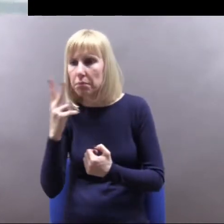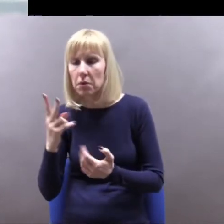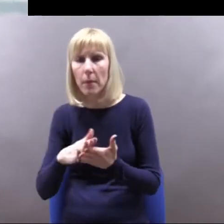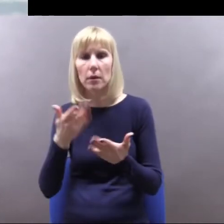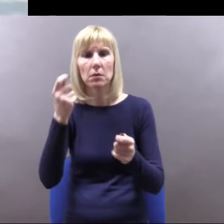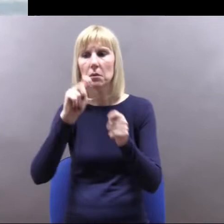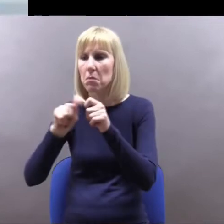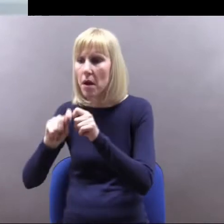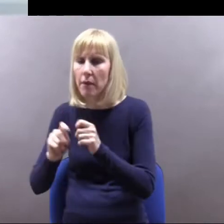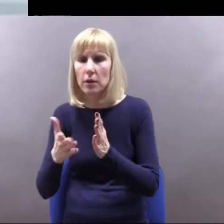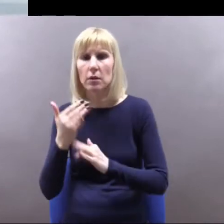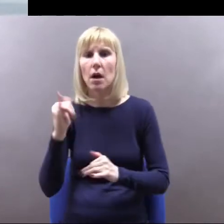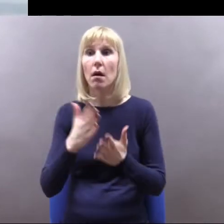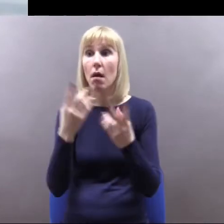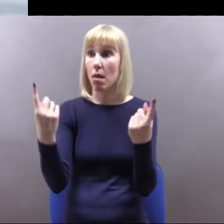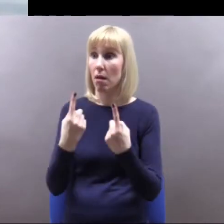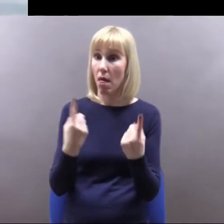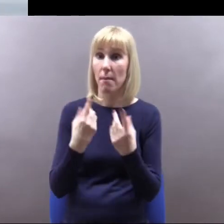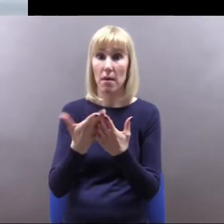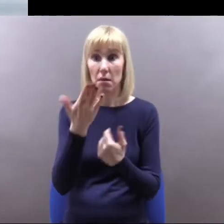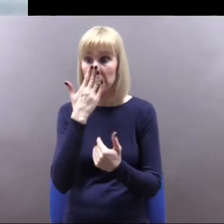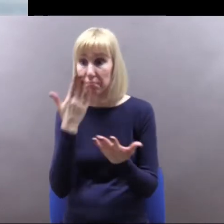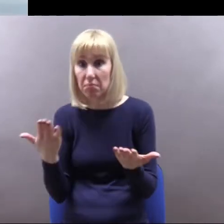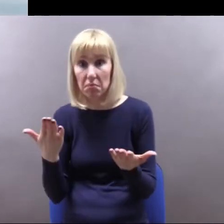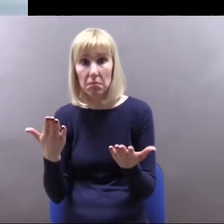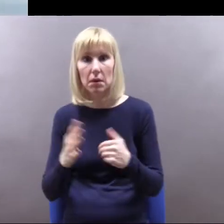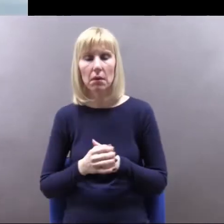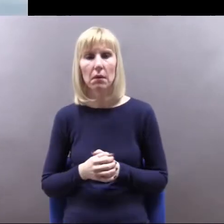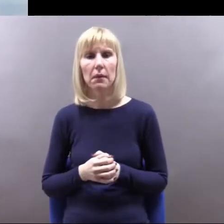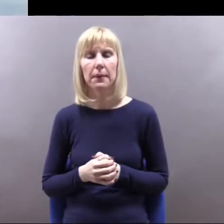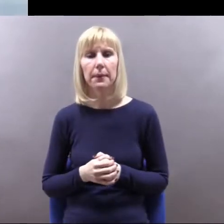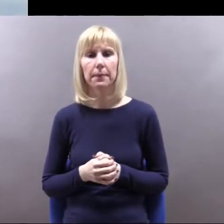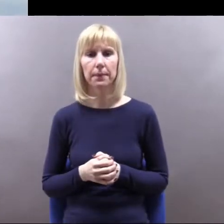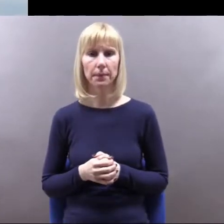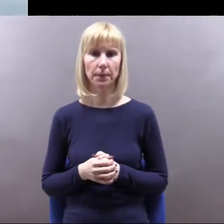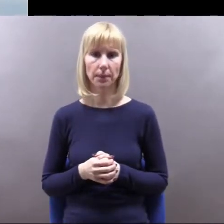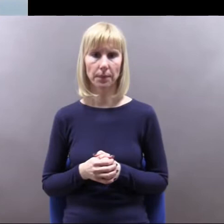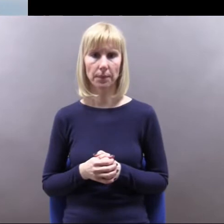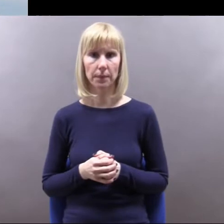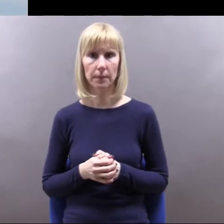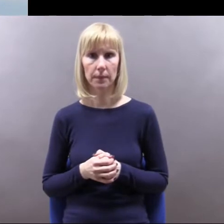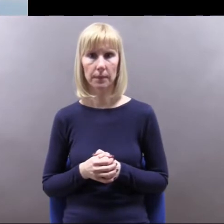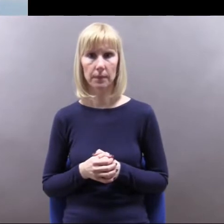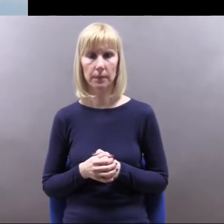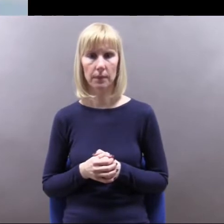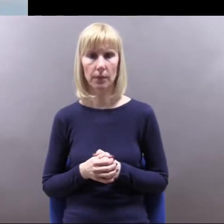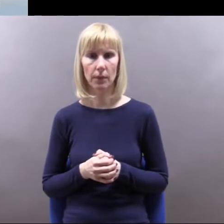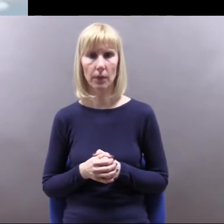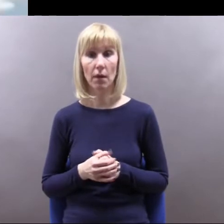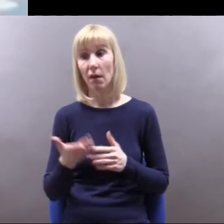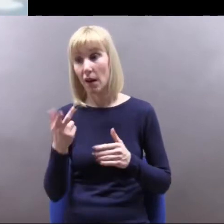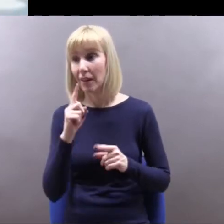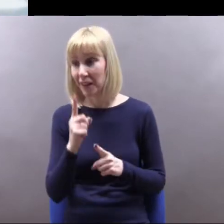internet, odpalić schodołaz i tam będzie mnóstwo reklam, które będą pokazywały, jak to jest cudowne urządzenie. A